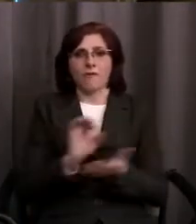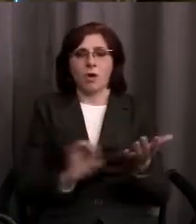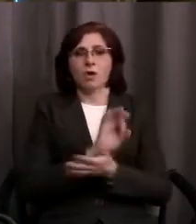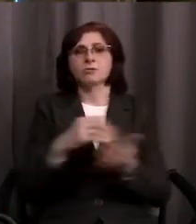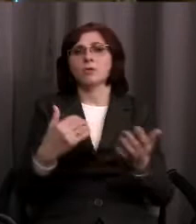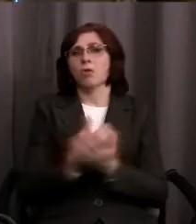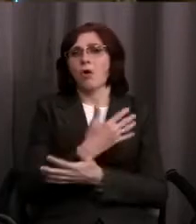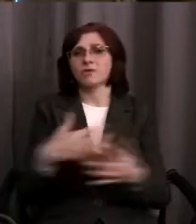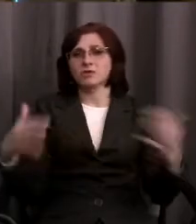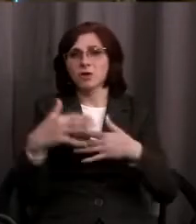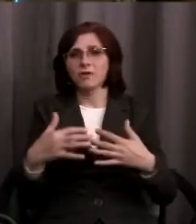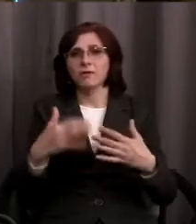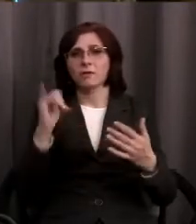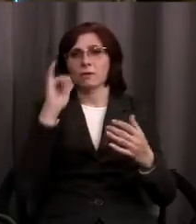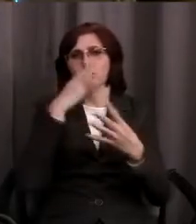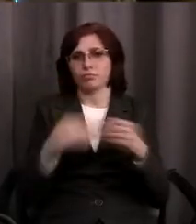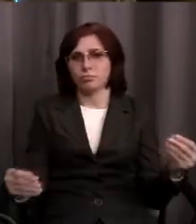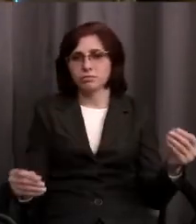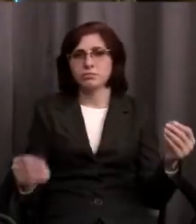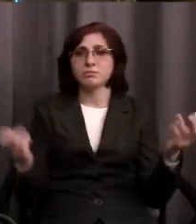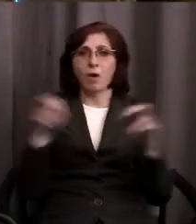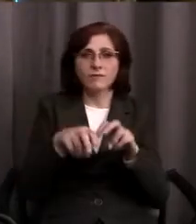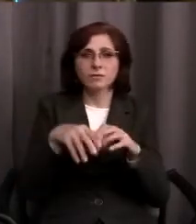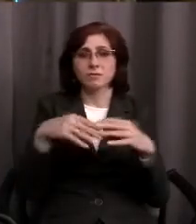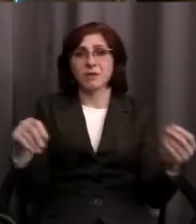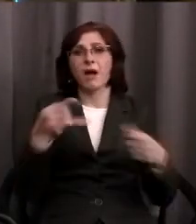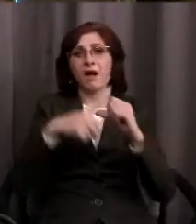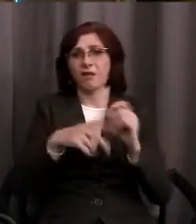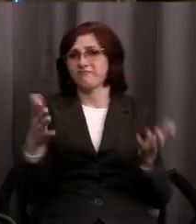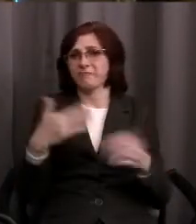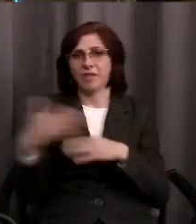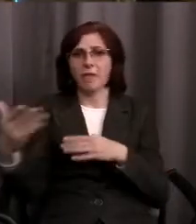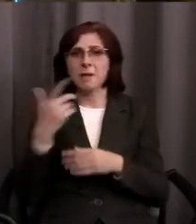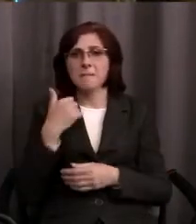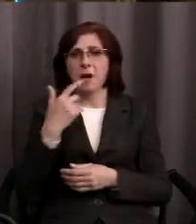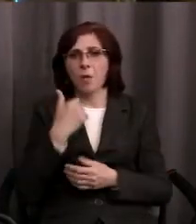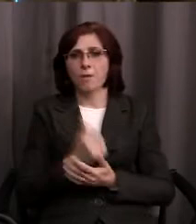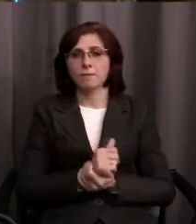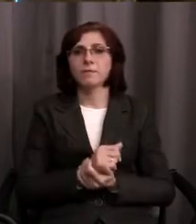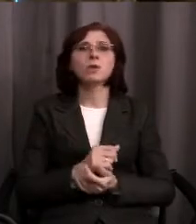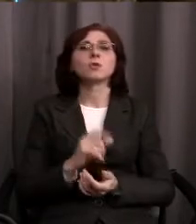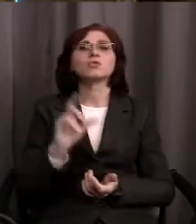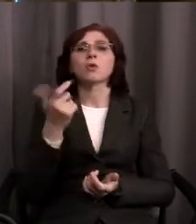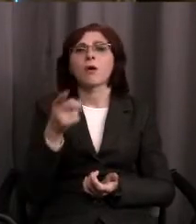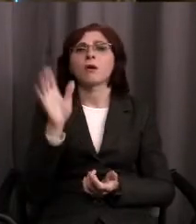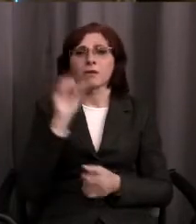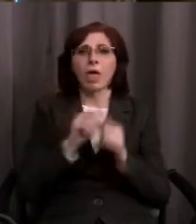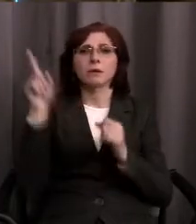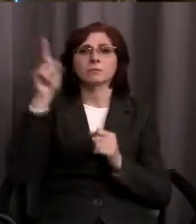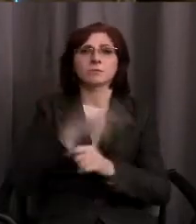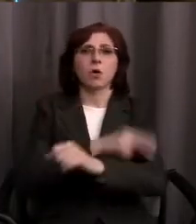fundacje powstają i znikają, ale nadal jest ich zbyt mało. Co z tego, że jest w